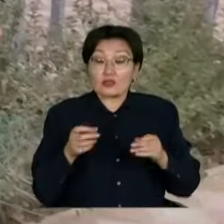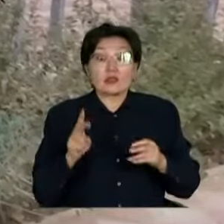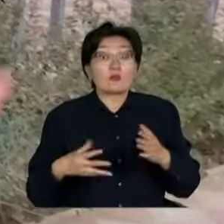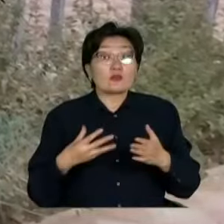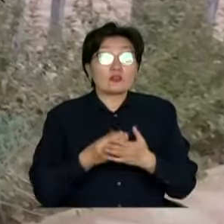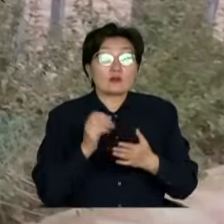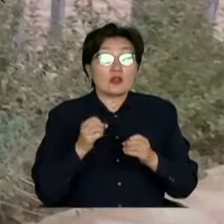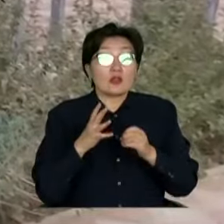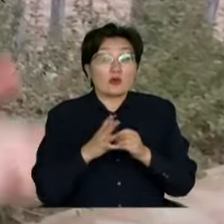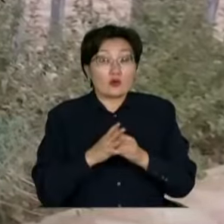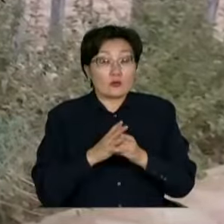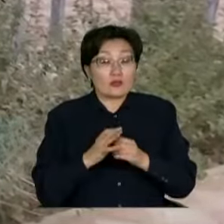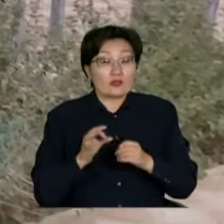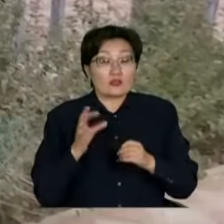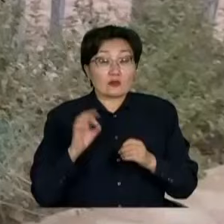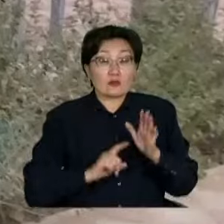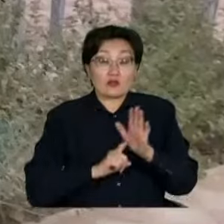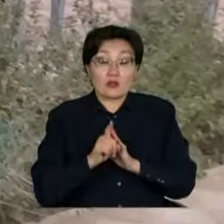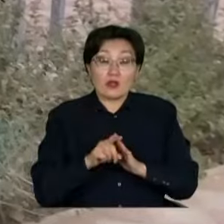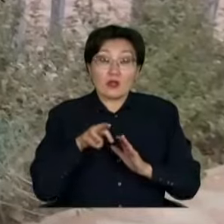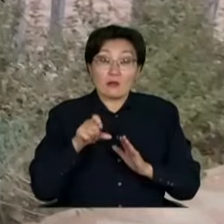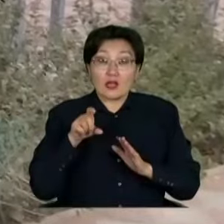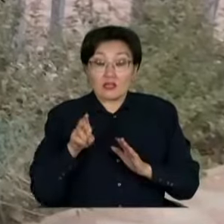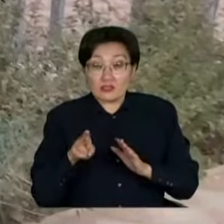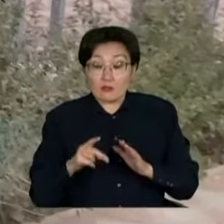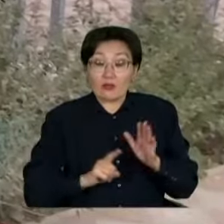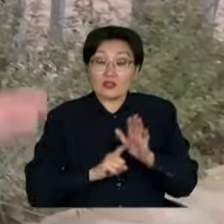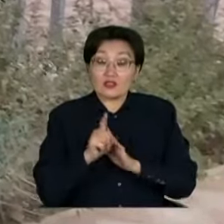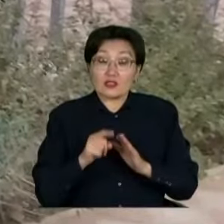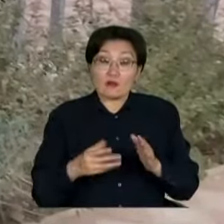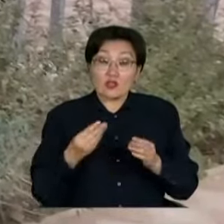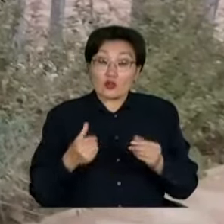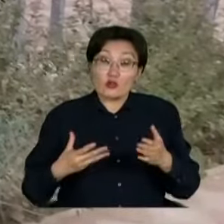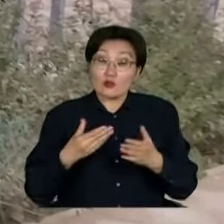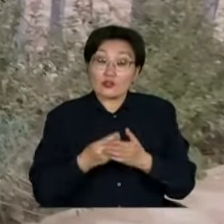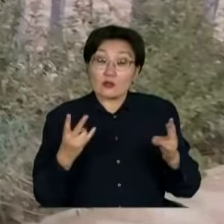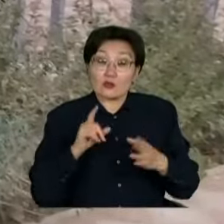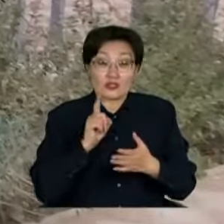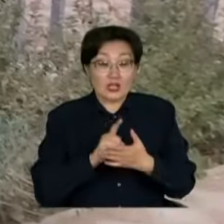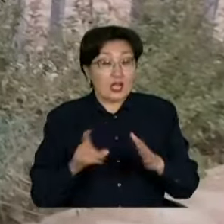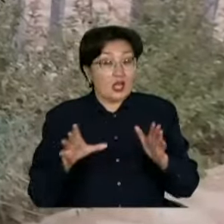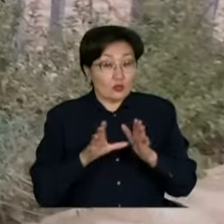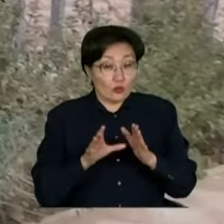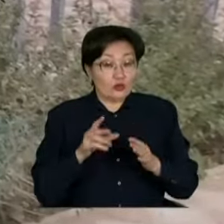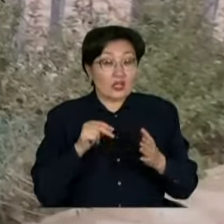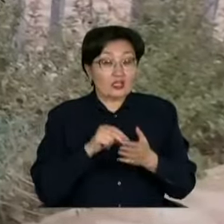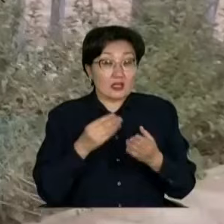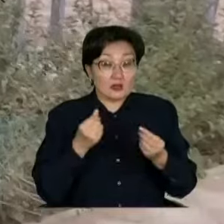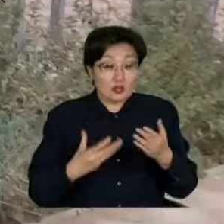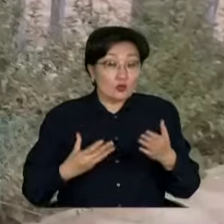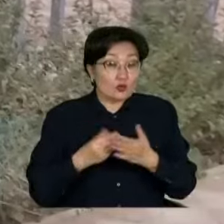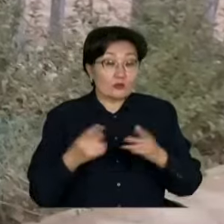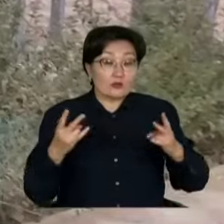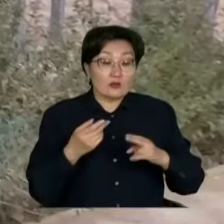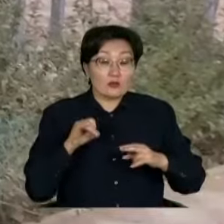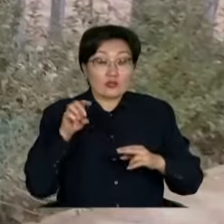15-нен бастап маек бізге ақша квитанция жібереді, ертең оны төлеуімізге міндеттелінеді. Еще тоқтың ақшасын тағы төлеуіміз керек біз.